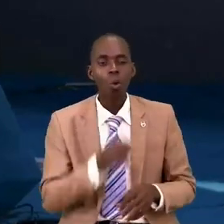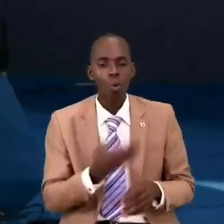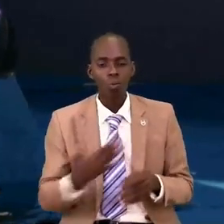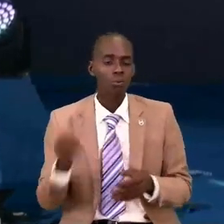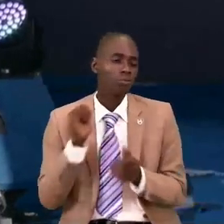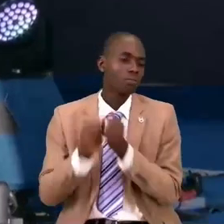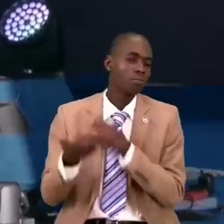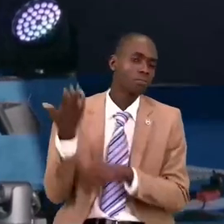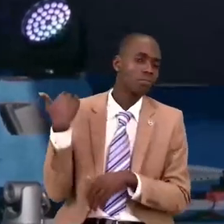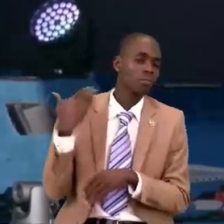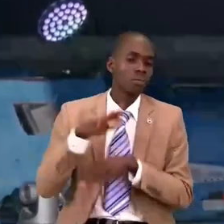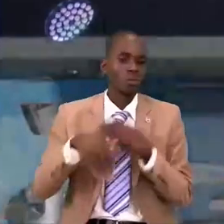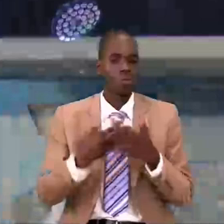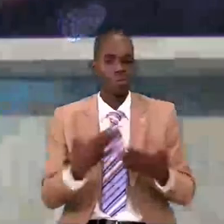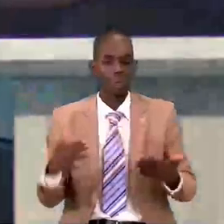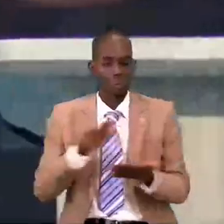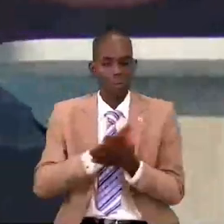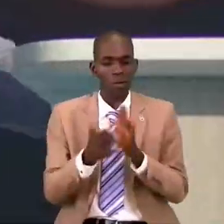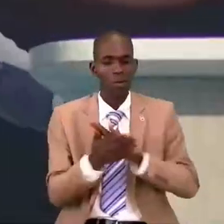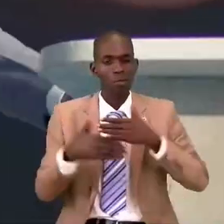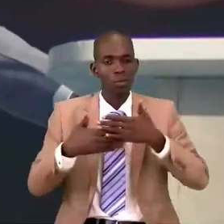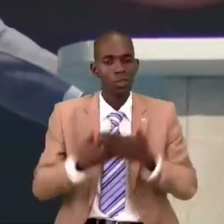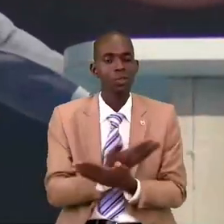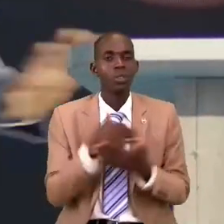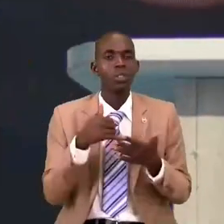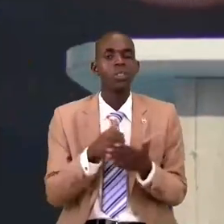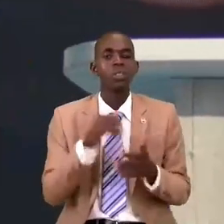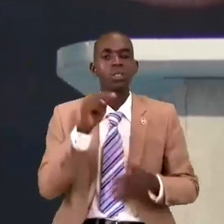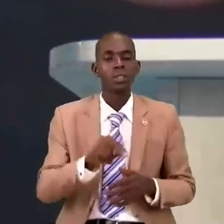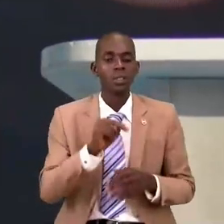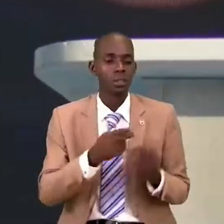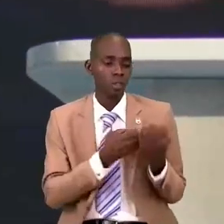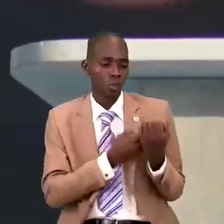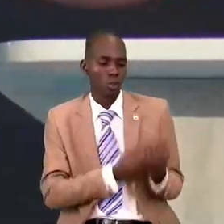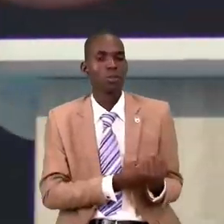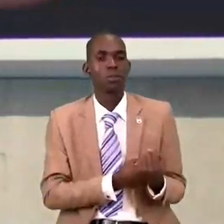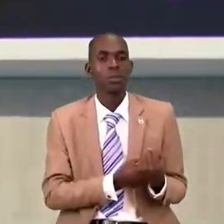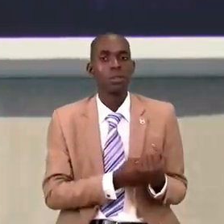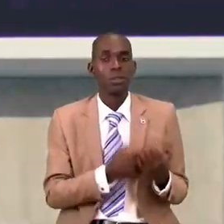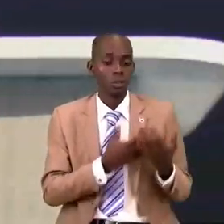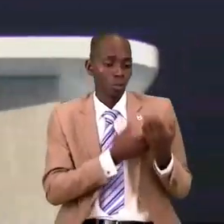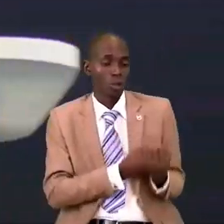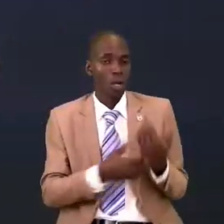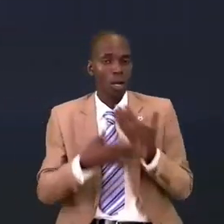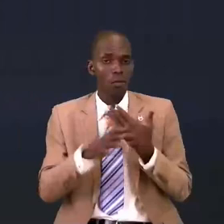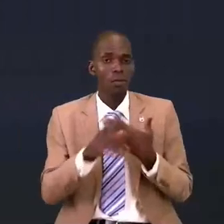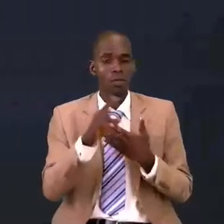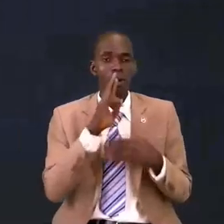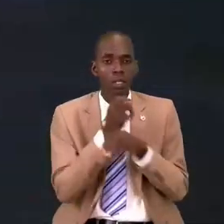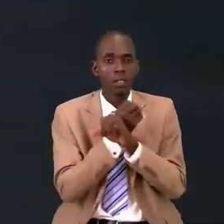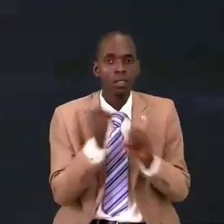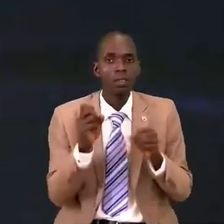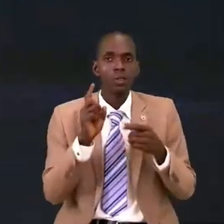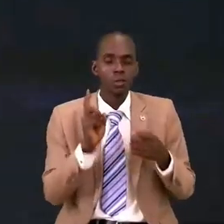Le courage, après être sauvé, pour vivre la vie et pour que les gens qui